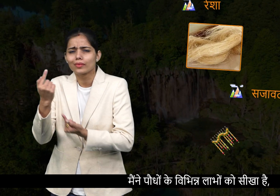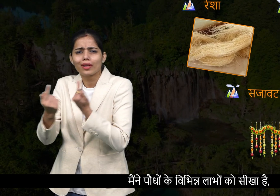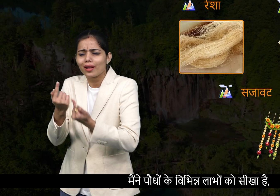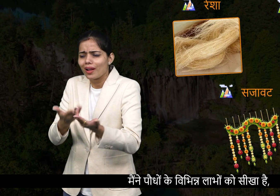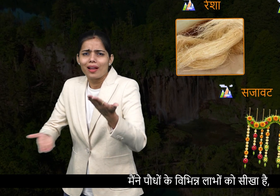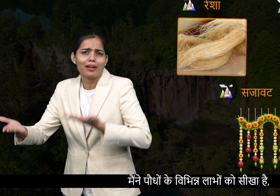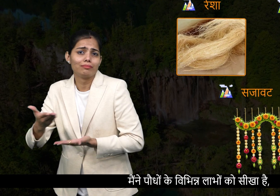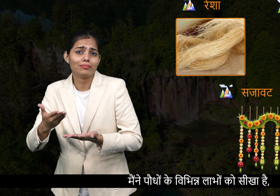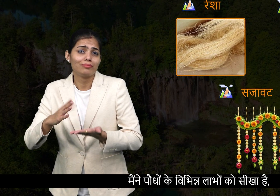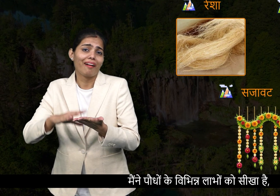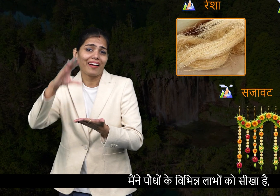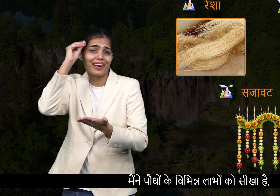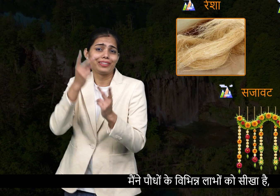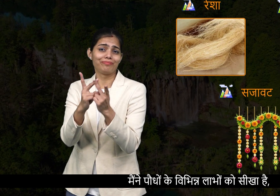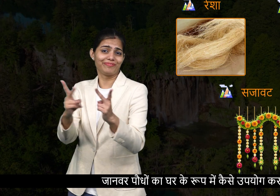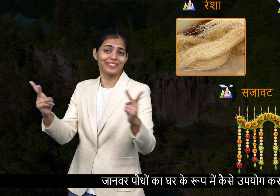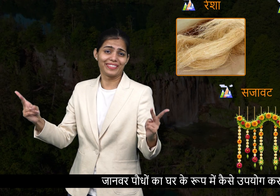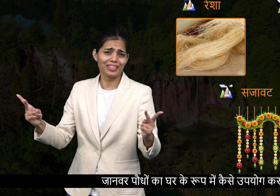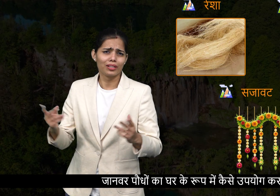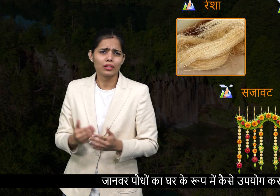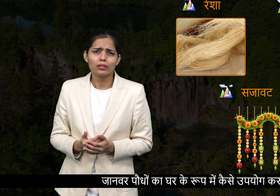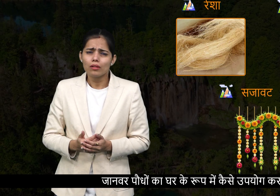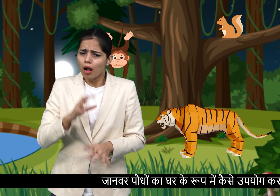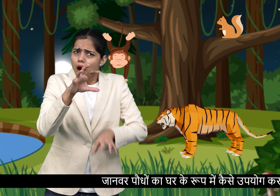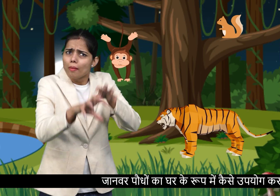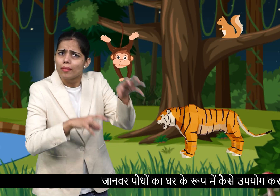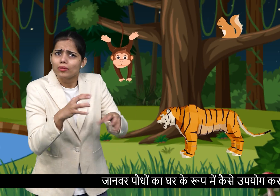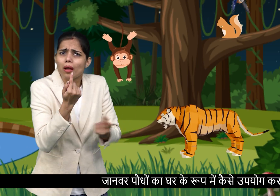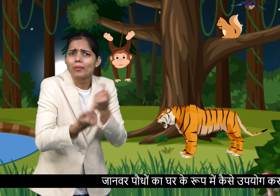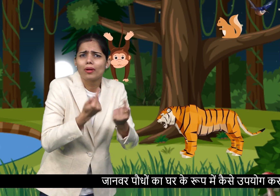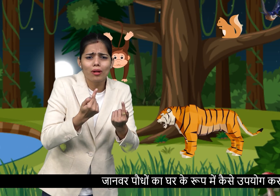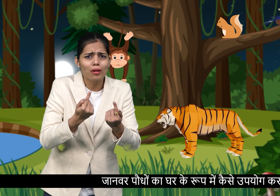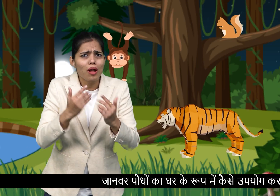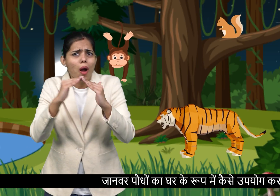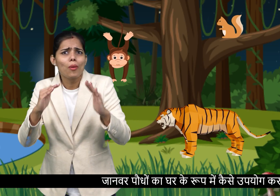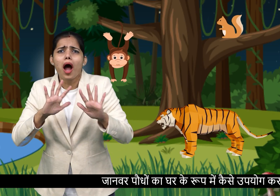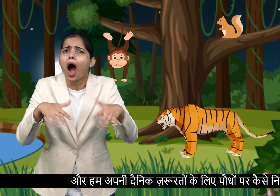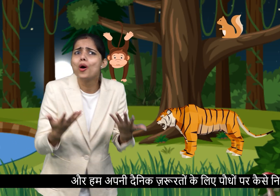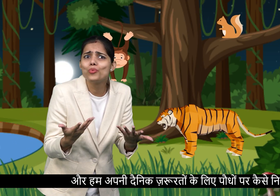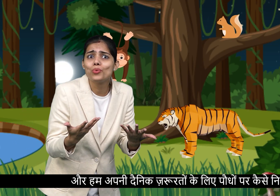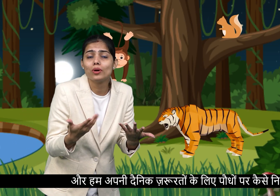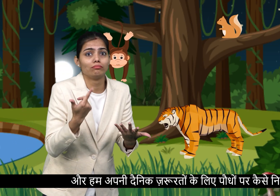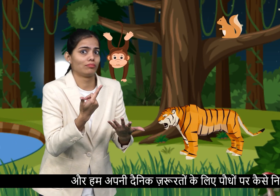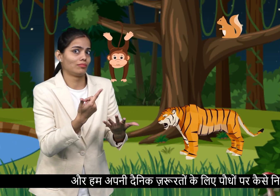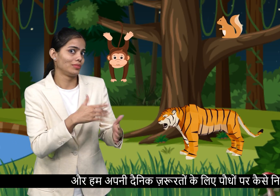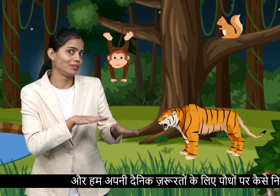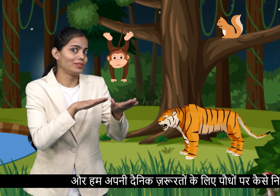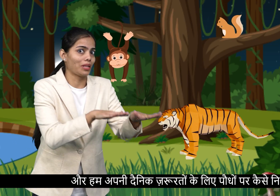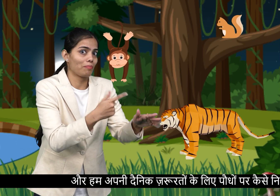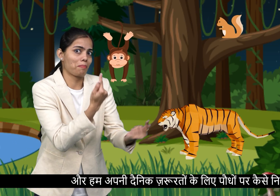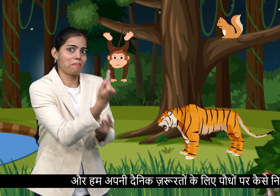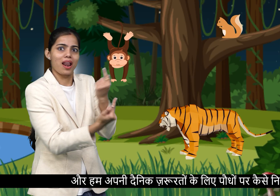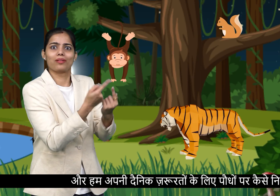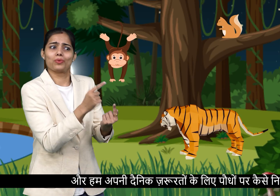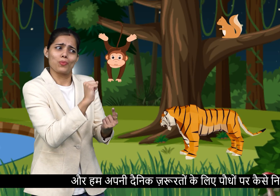मैंने पौधों के विभिन्न लाभों को सीखा है। जानवर पौधों का घर के रूप में कैसे उपयोग करते हैं और हम अपनी दैनिक